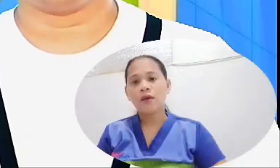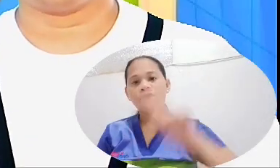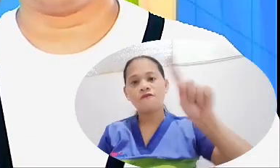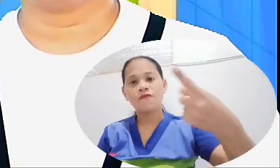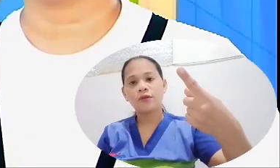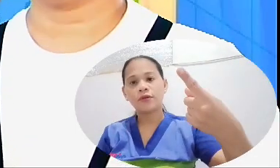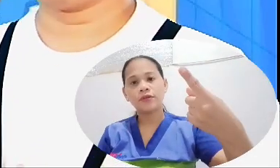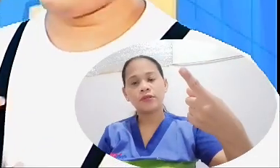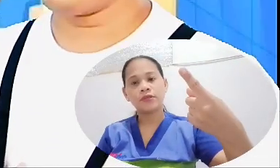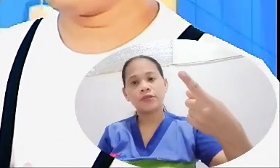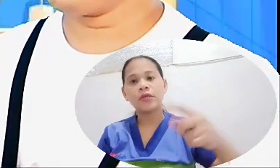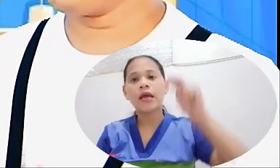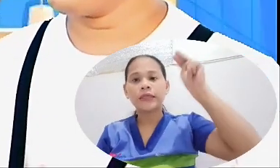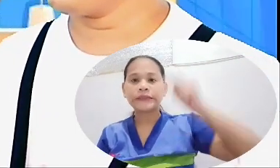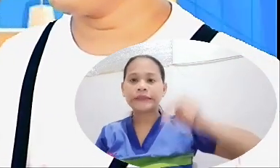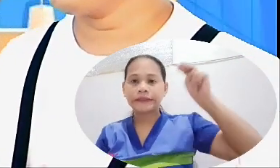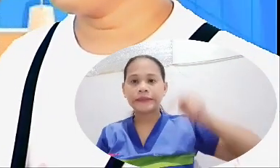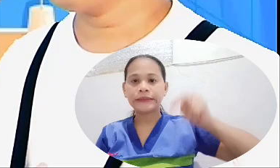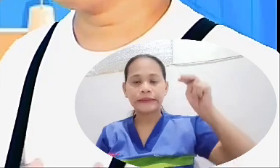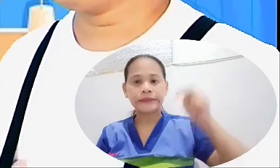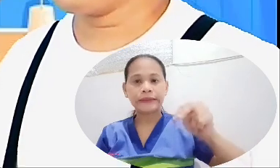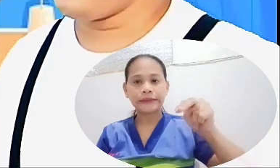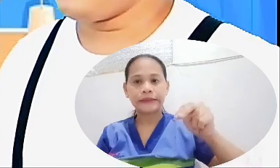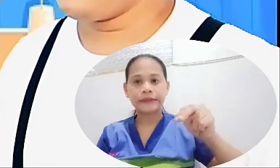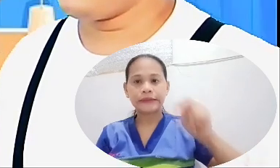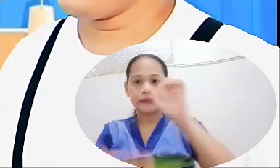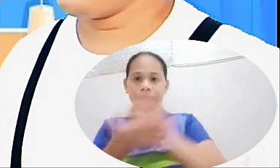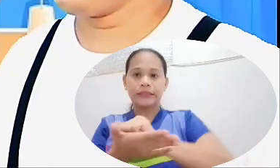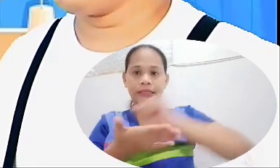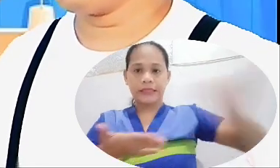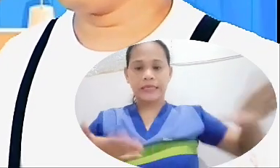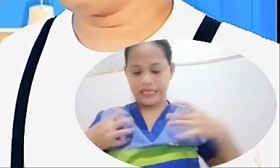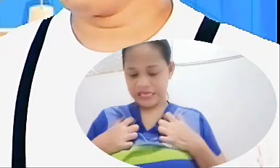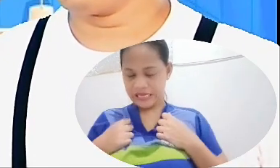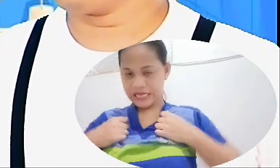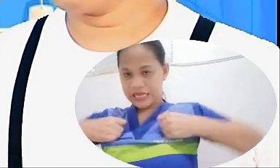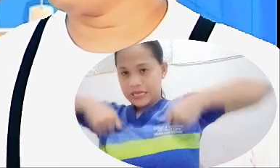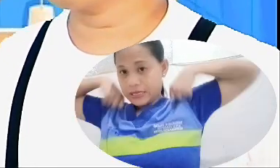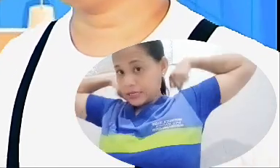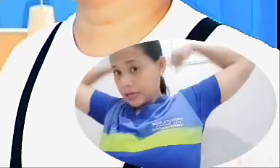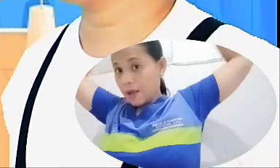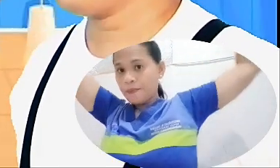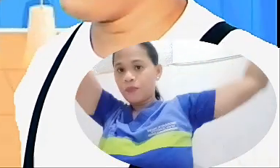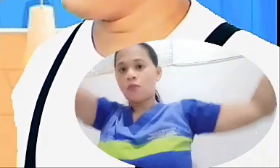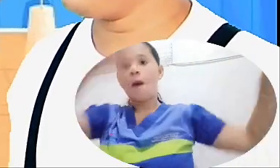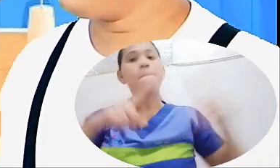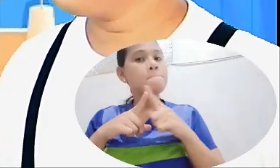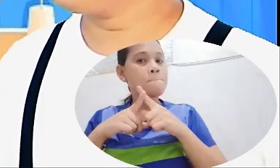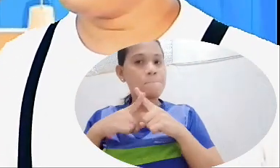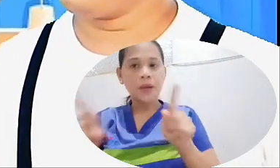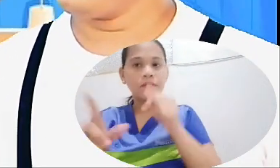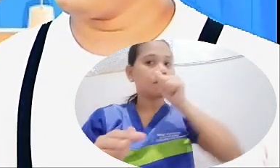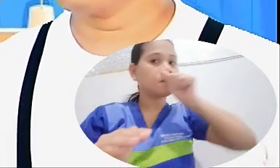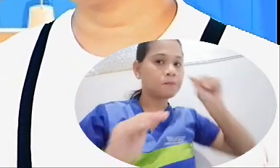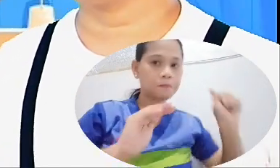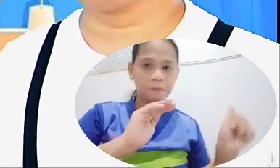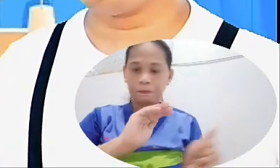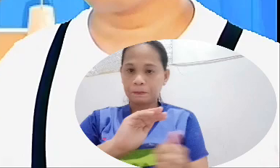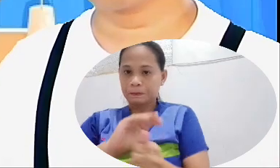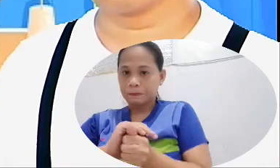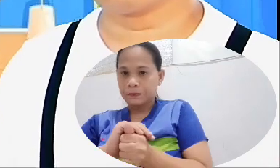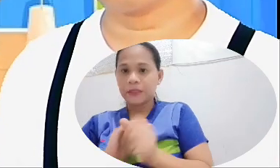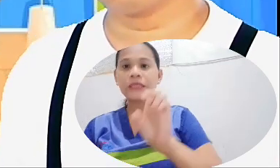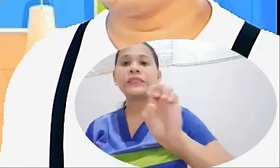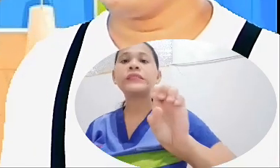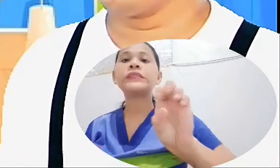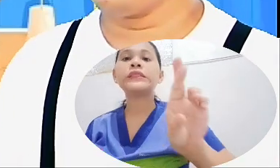Una, kailangan mo munang tanggalin ang iyong mga damit. Pero dapat nasa